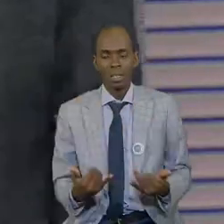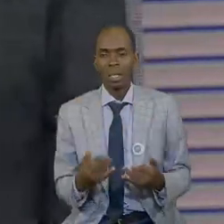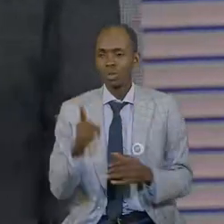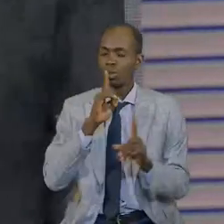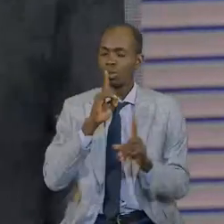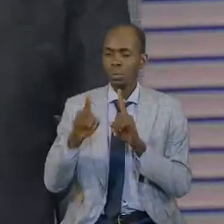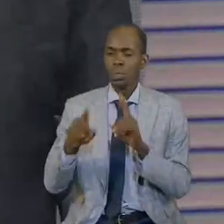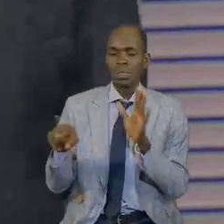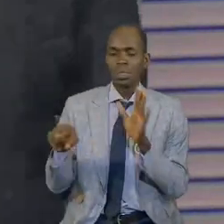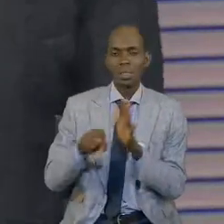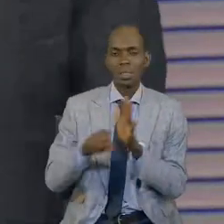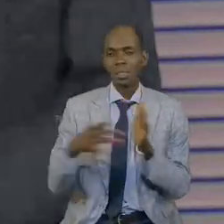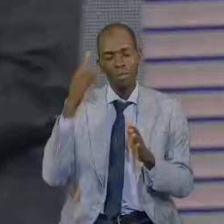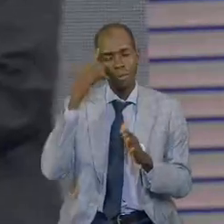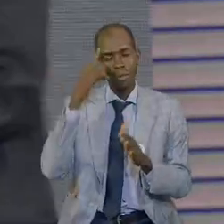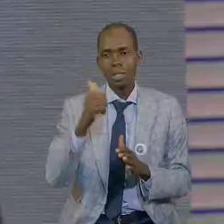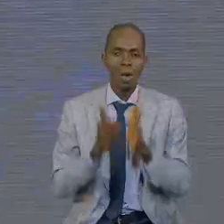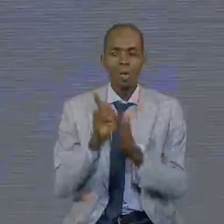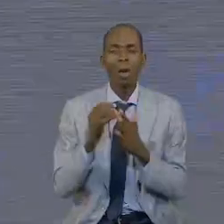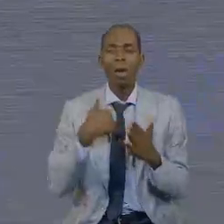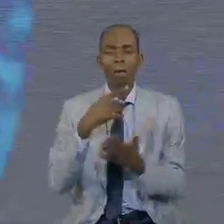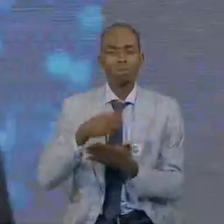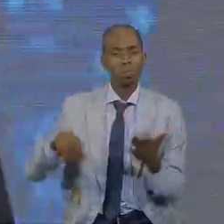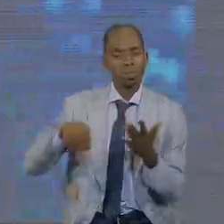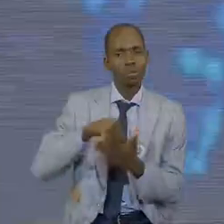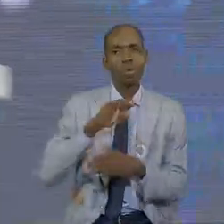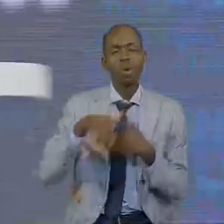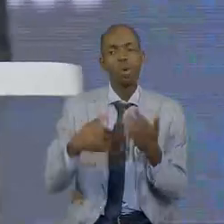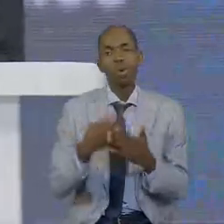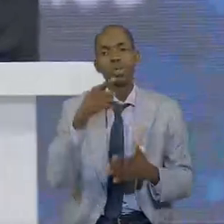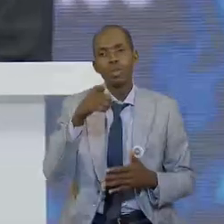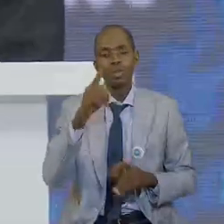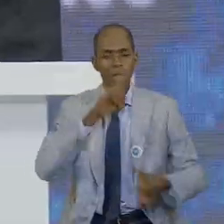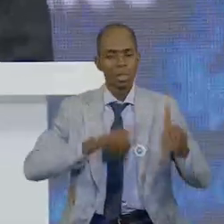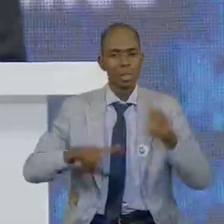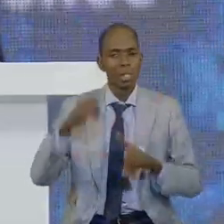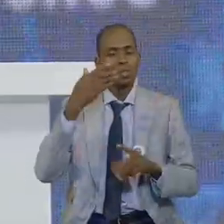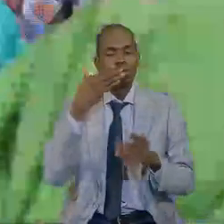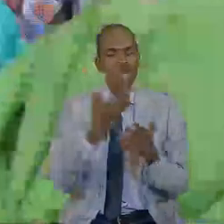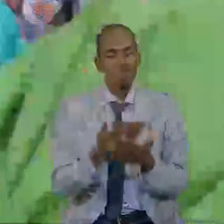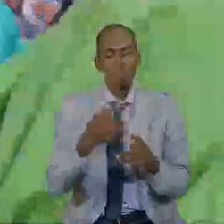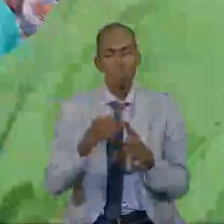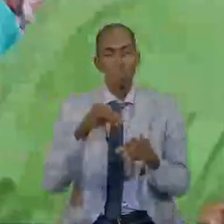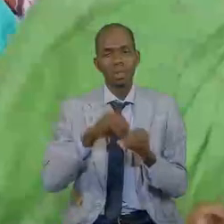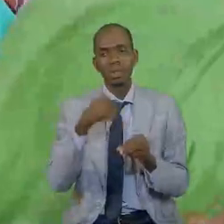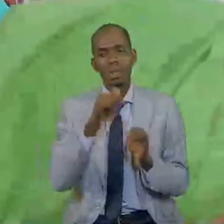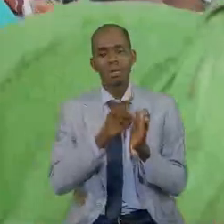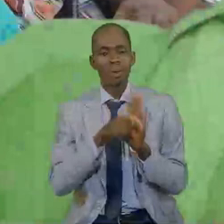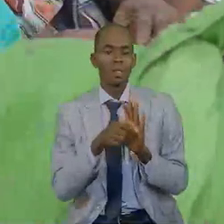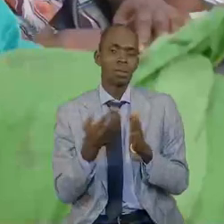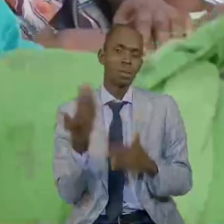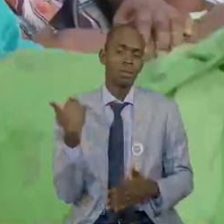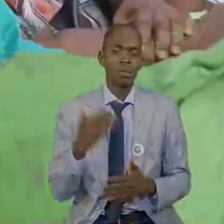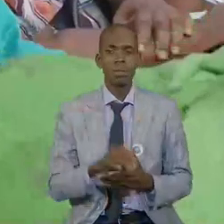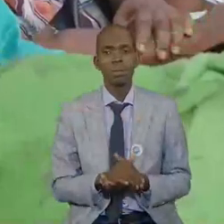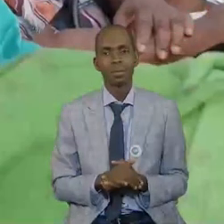done for 15 minutes. Après avoir parlé en langue dans notre dévotion, parlé en langue dans la prière familiale, parlé en langue dans l'église, nous venons maintenant